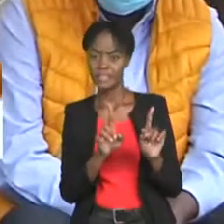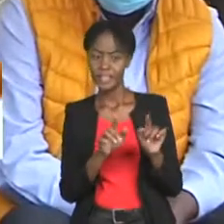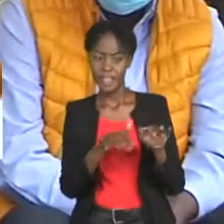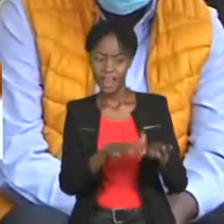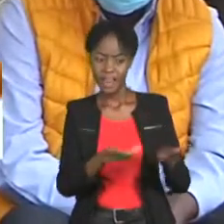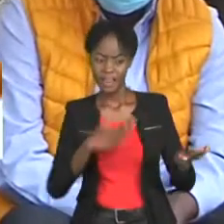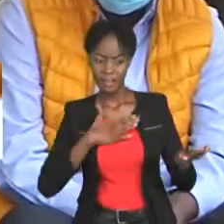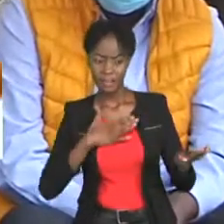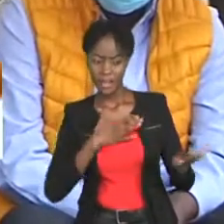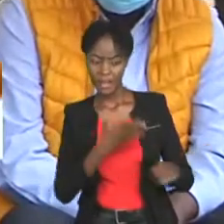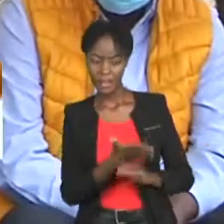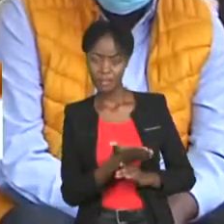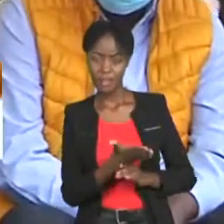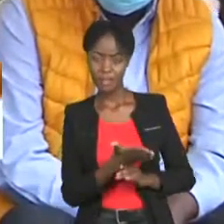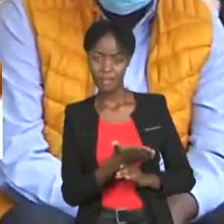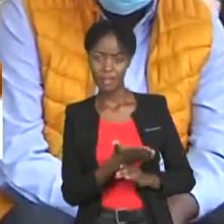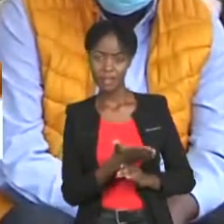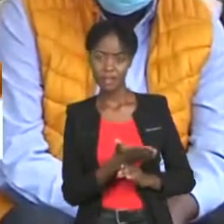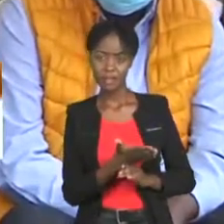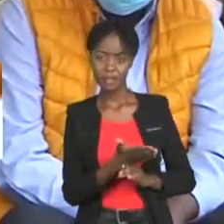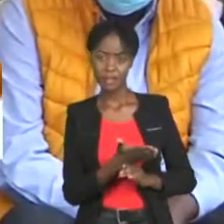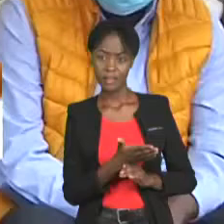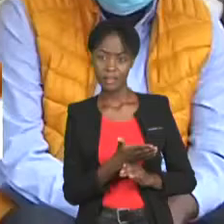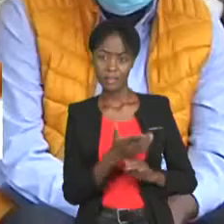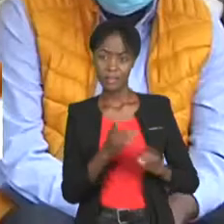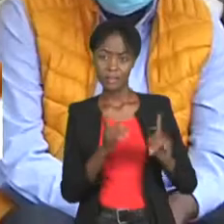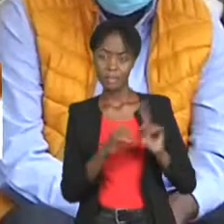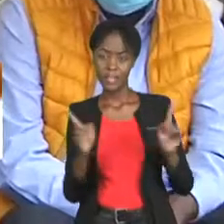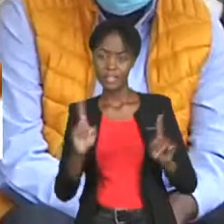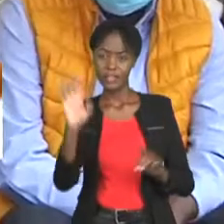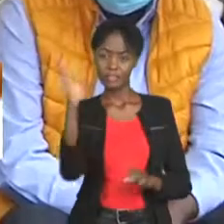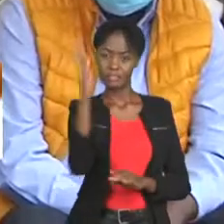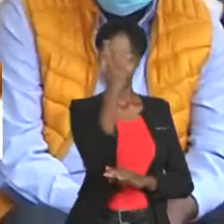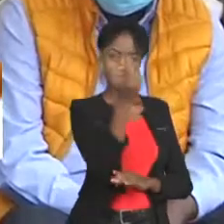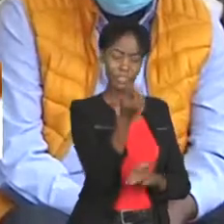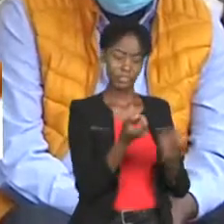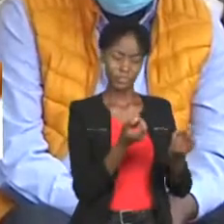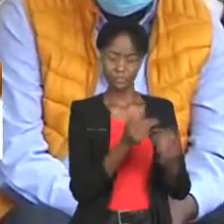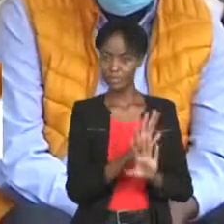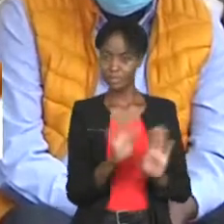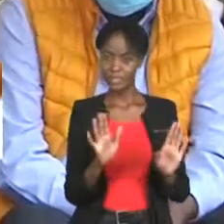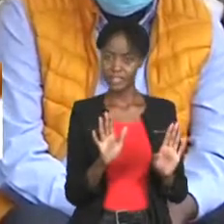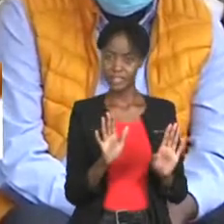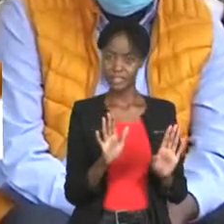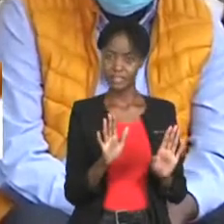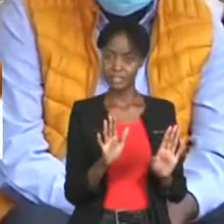lako, lakini unaweka mti hapa kidogo kidogo tu ndio ionekane.